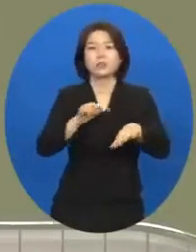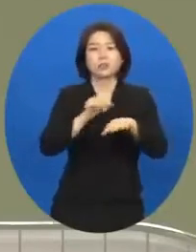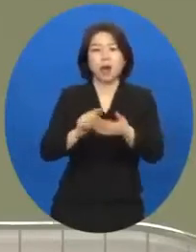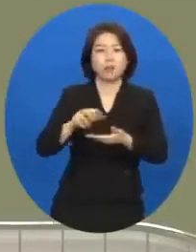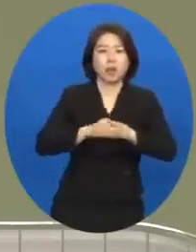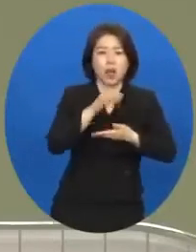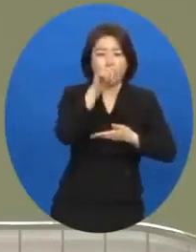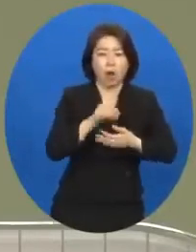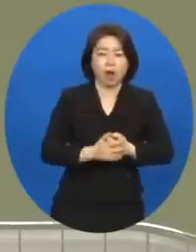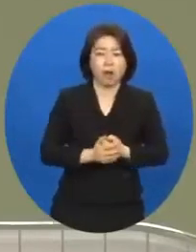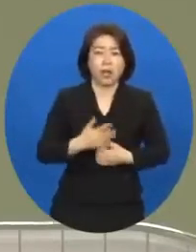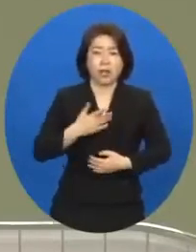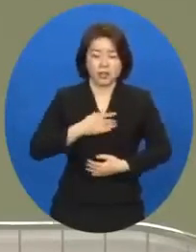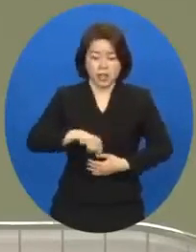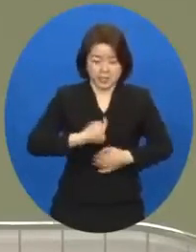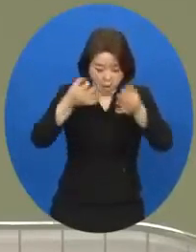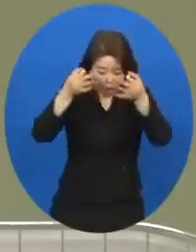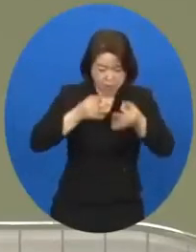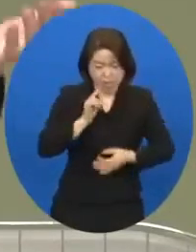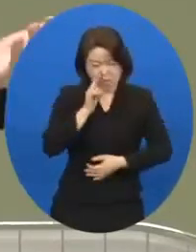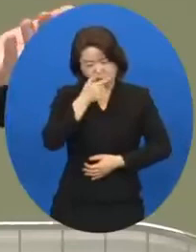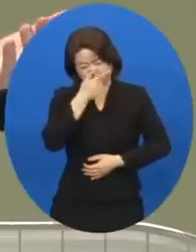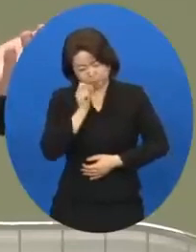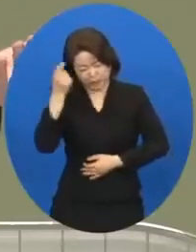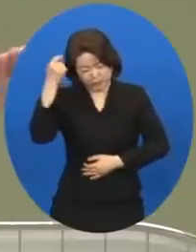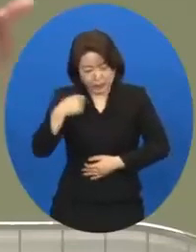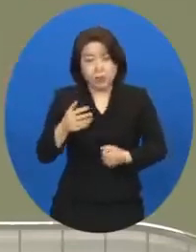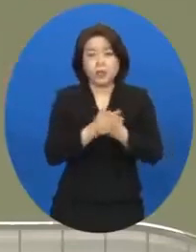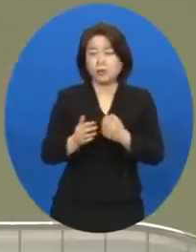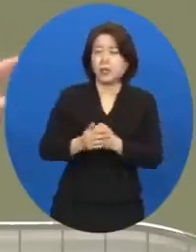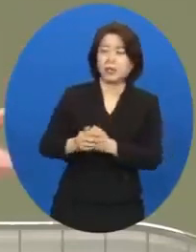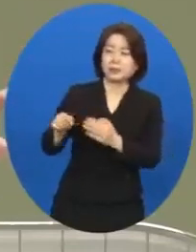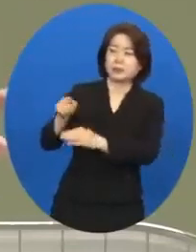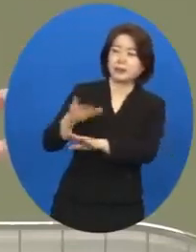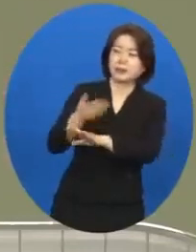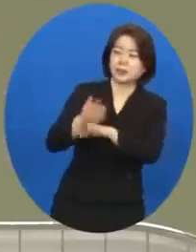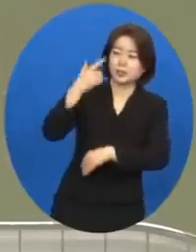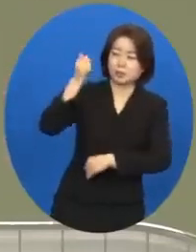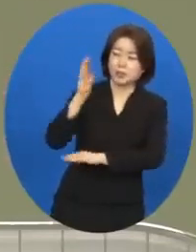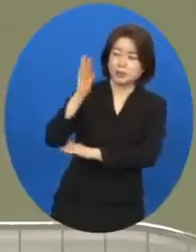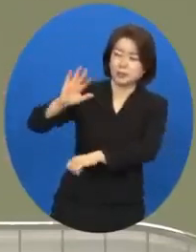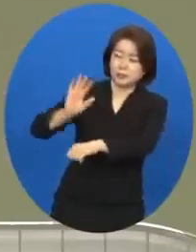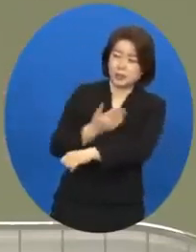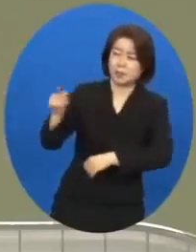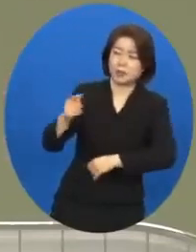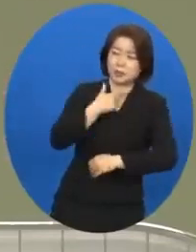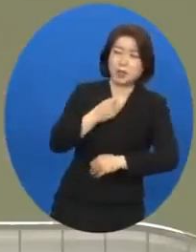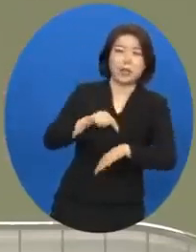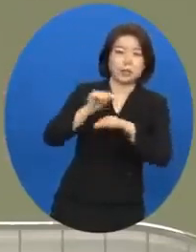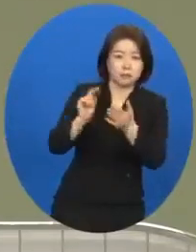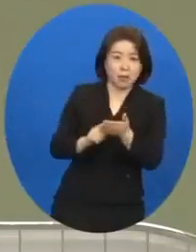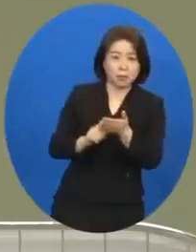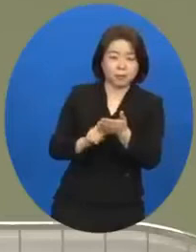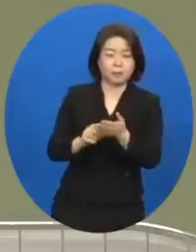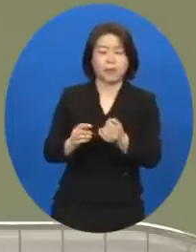저 자신에 대한 열등감 때문에 다른 목사님들도 다 설교 못하게 되기를 바라는 마음.